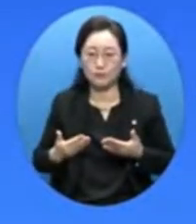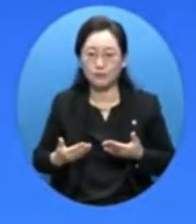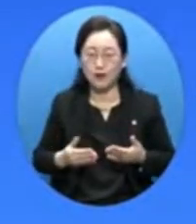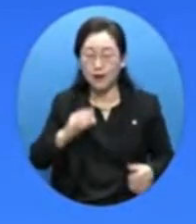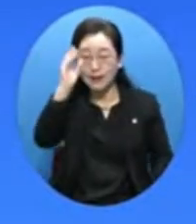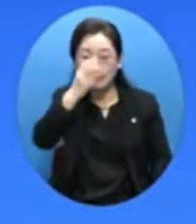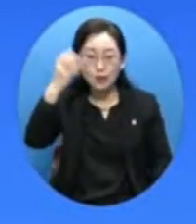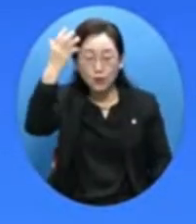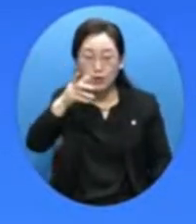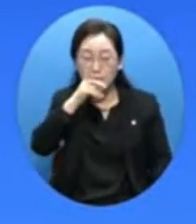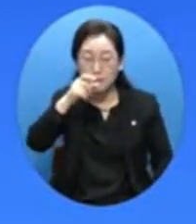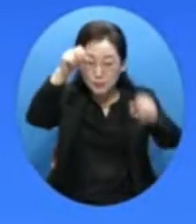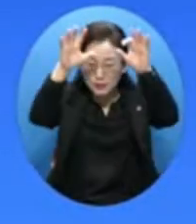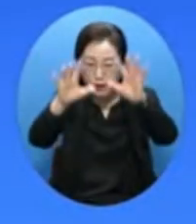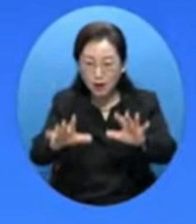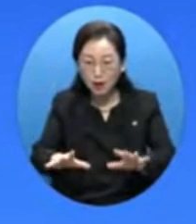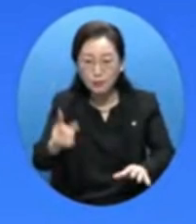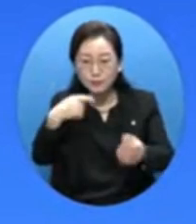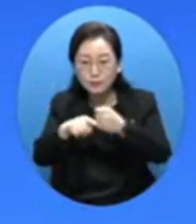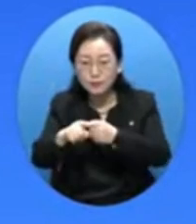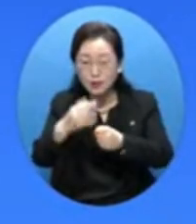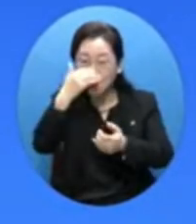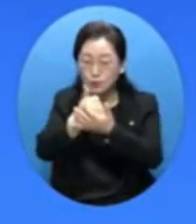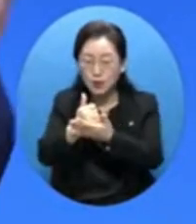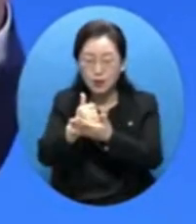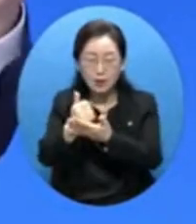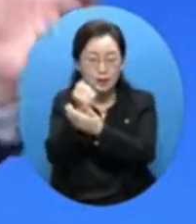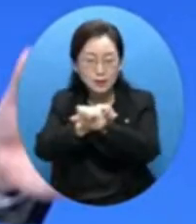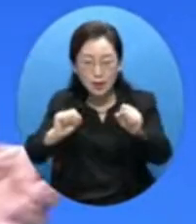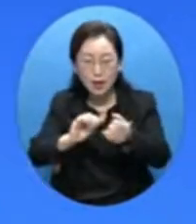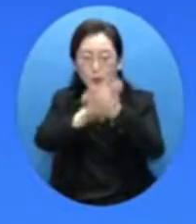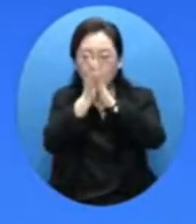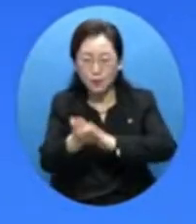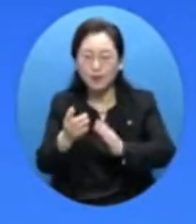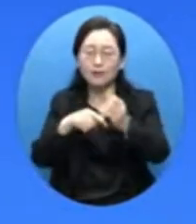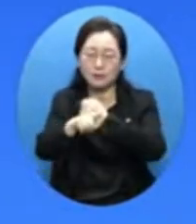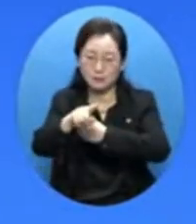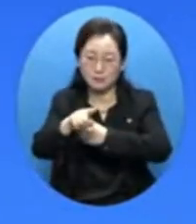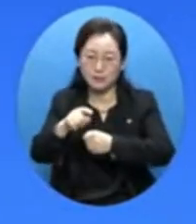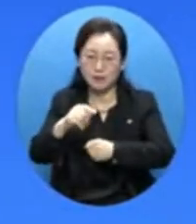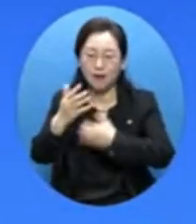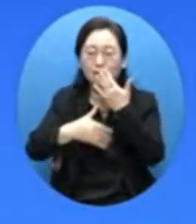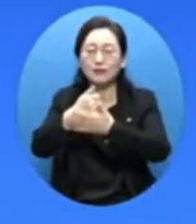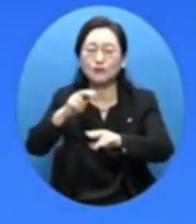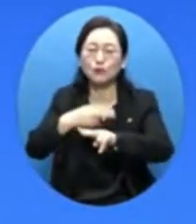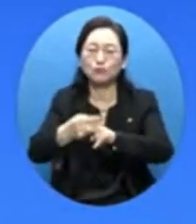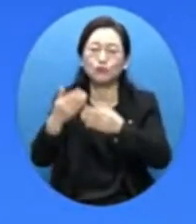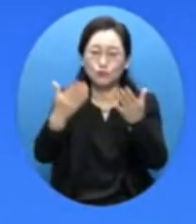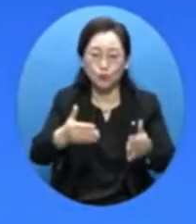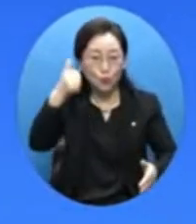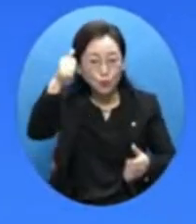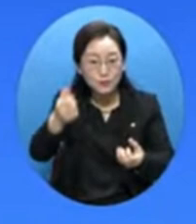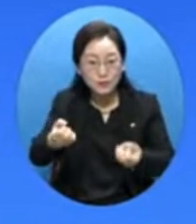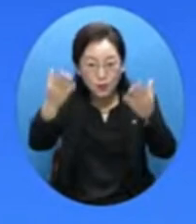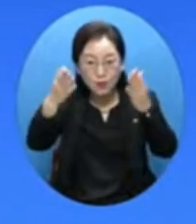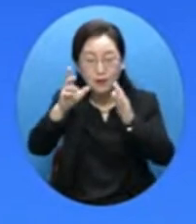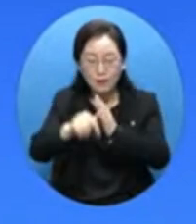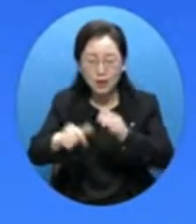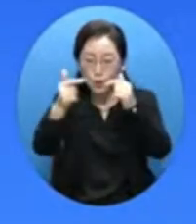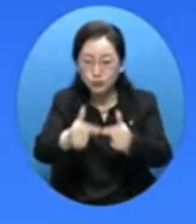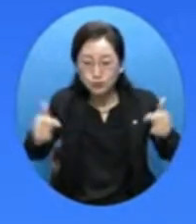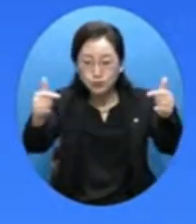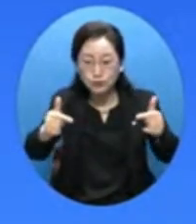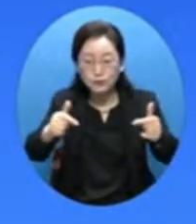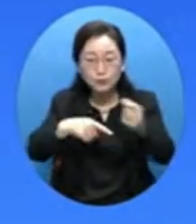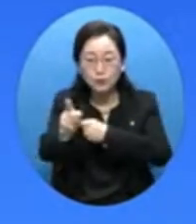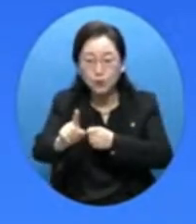성령 세례는 죄사함 받고 변화된 사람에게 주시는 하나님의 선물인 것입니다. 오순절 대부흥의 역사가 바로 회개와